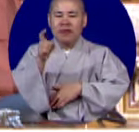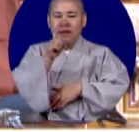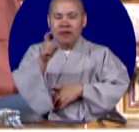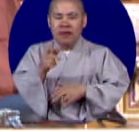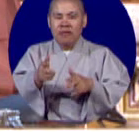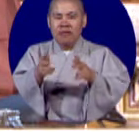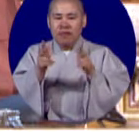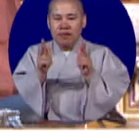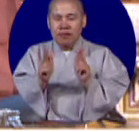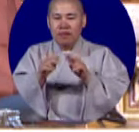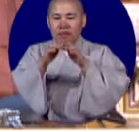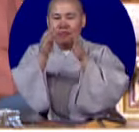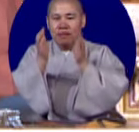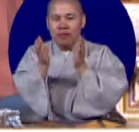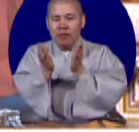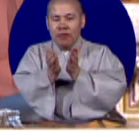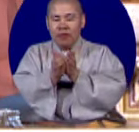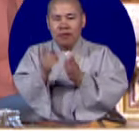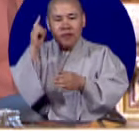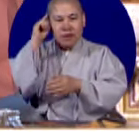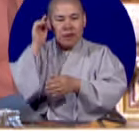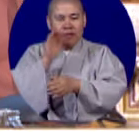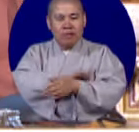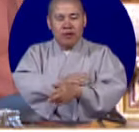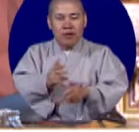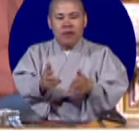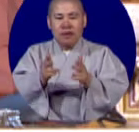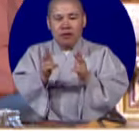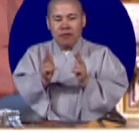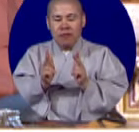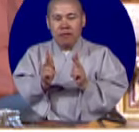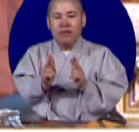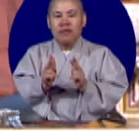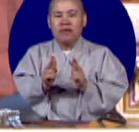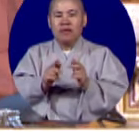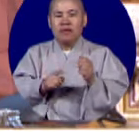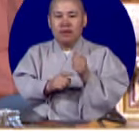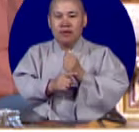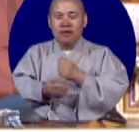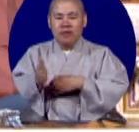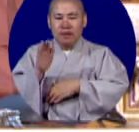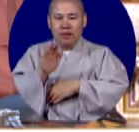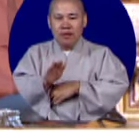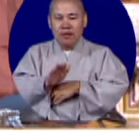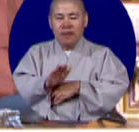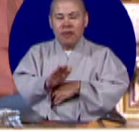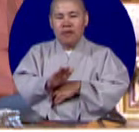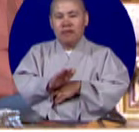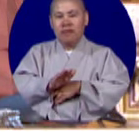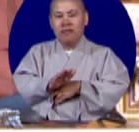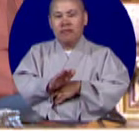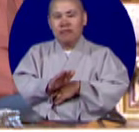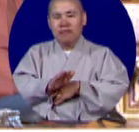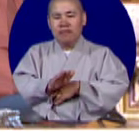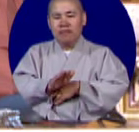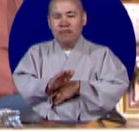십바라밀 이게 전부 이제 반야바라밀이다 이건데요. 반야바라밀이다 이 말인데